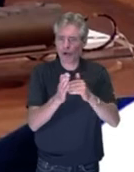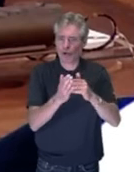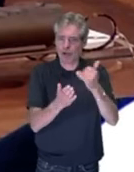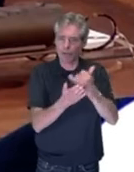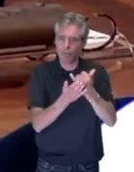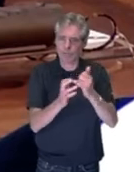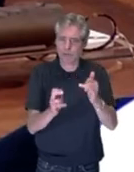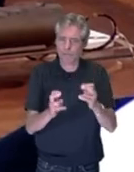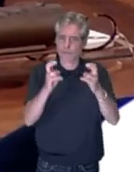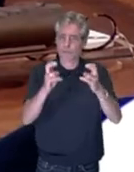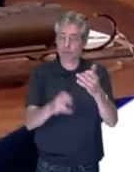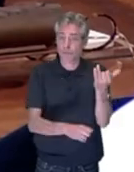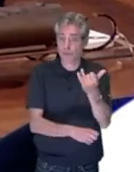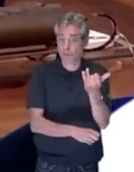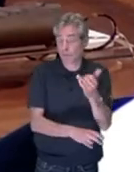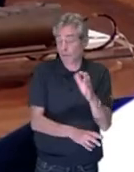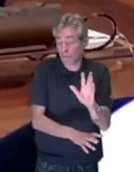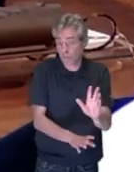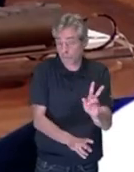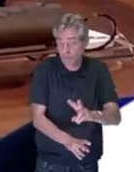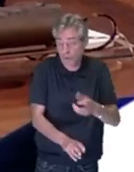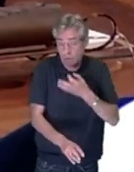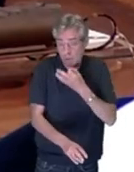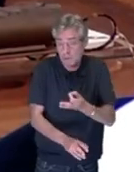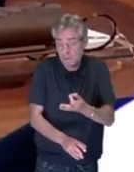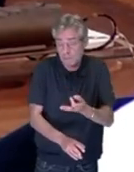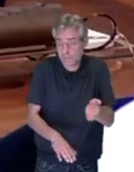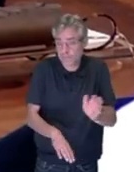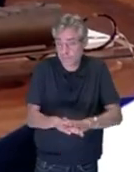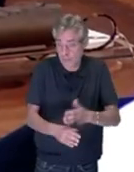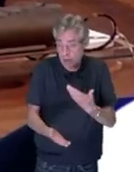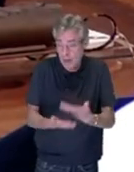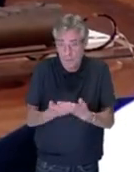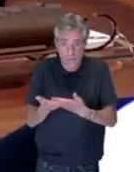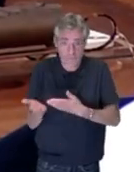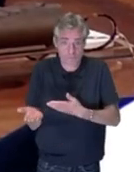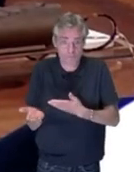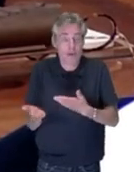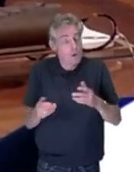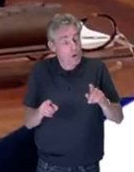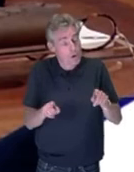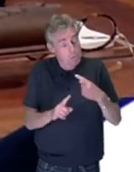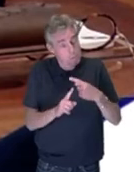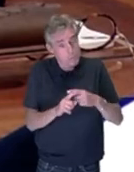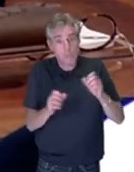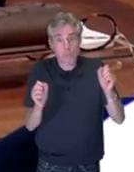à Bordeaux, qu'il n'était pas nécessaire de l'augmenter, et qu'il était aussi possible